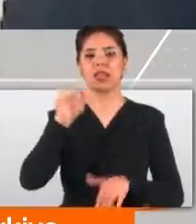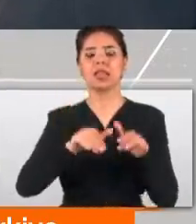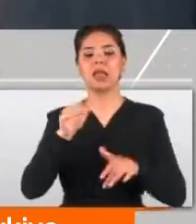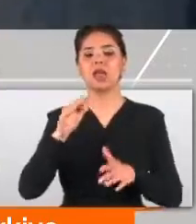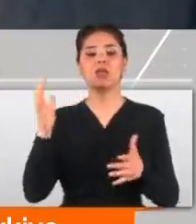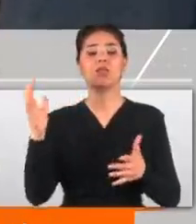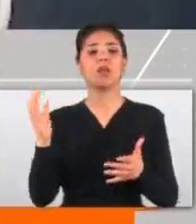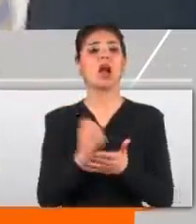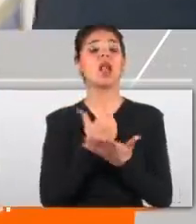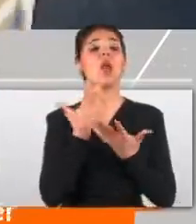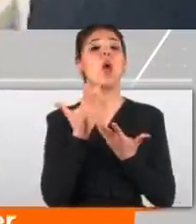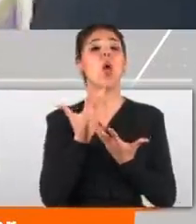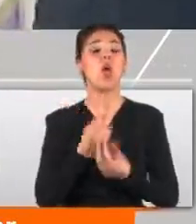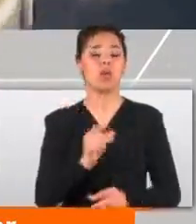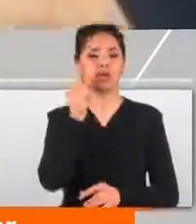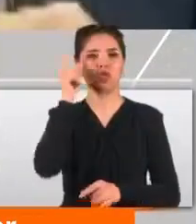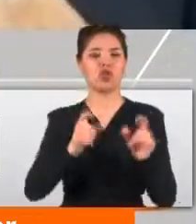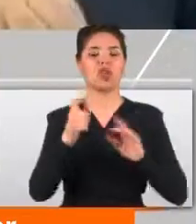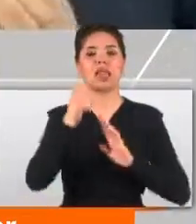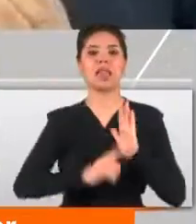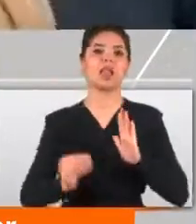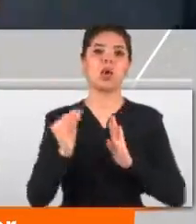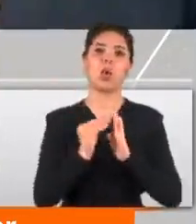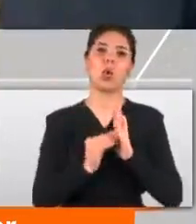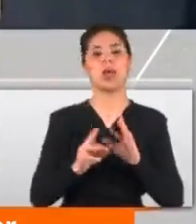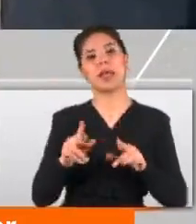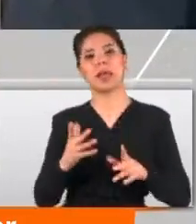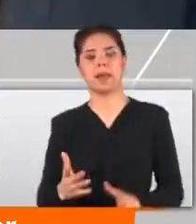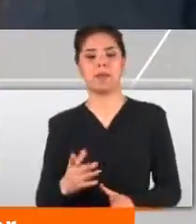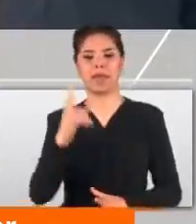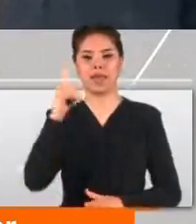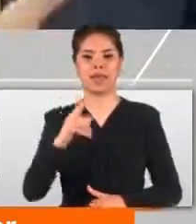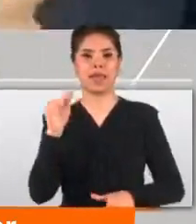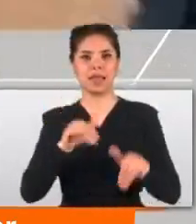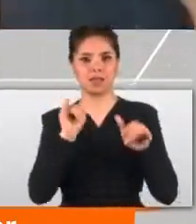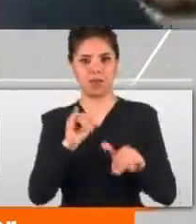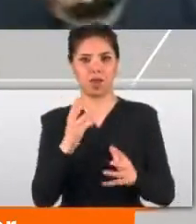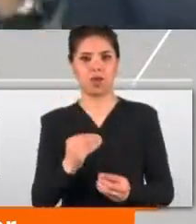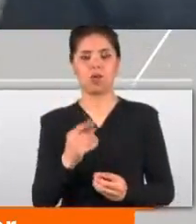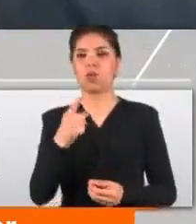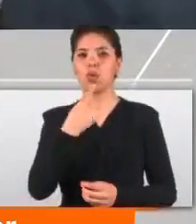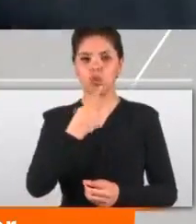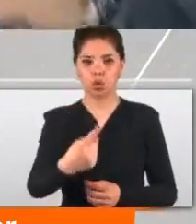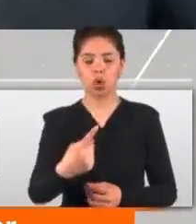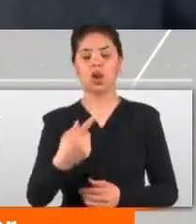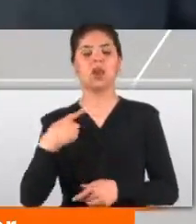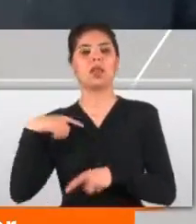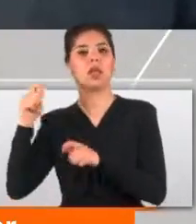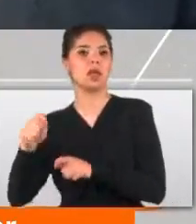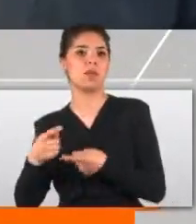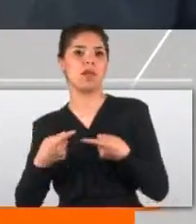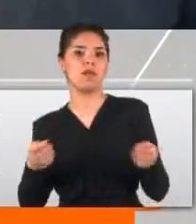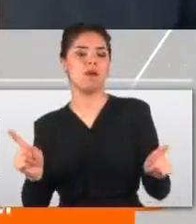seçilemeyecek insanların alıp listeye koymuş. İlk seçimde de aynısı oldu. Söylenenle başımıza gelen